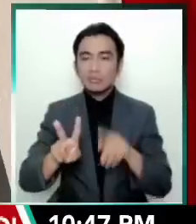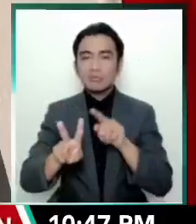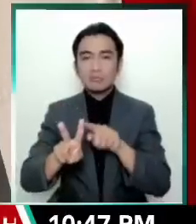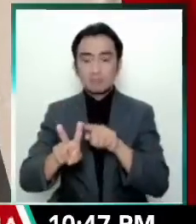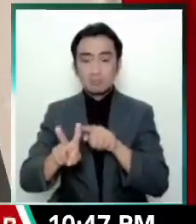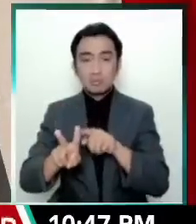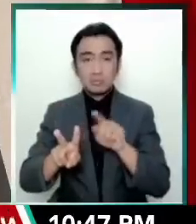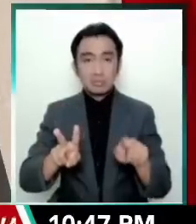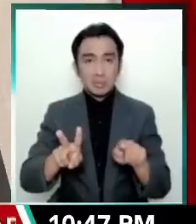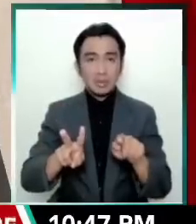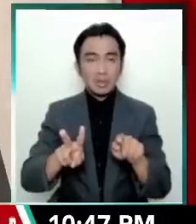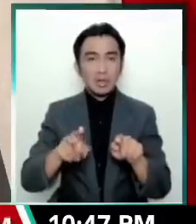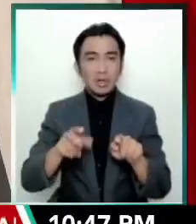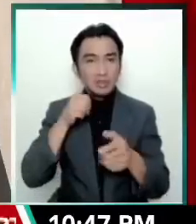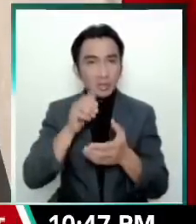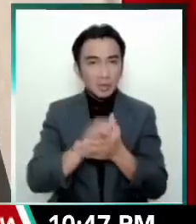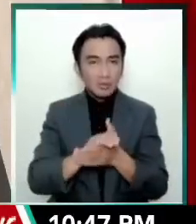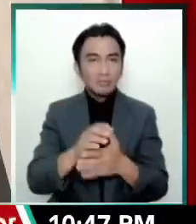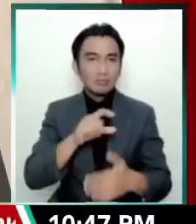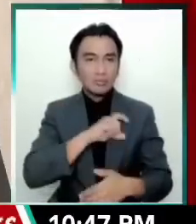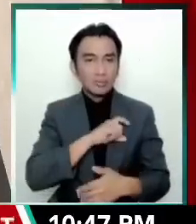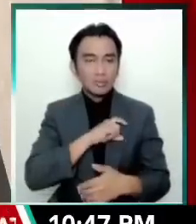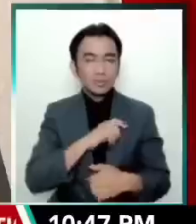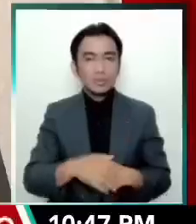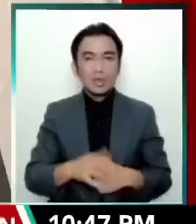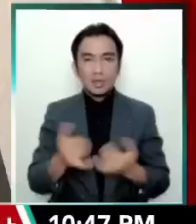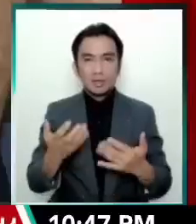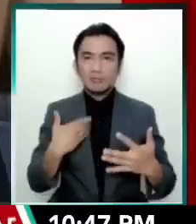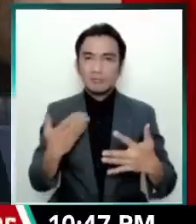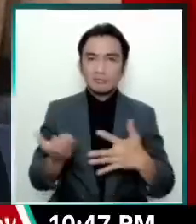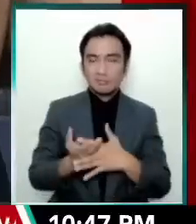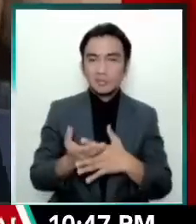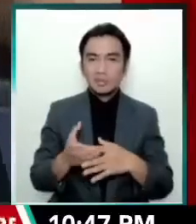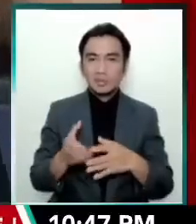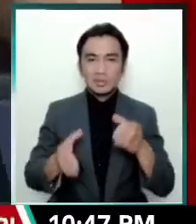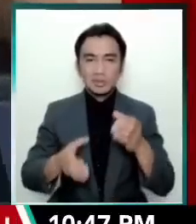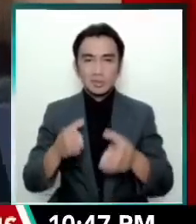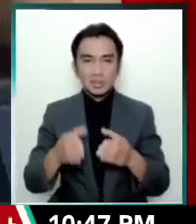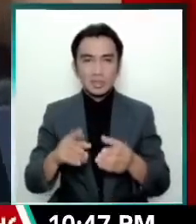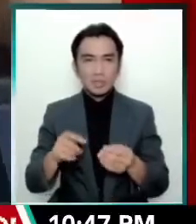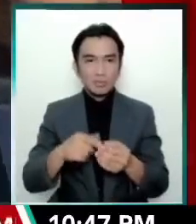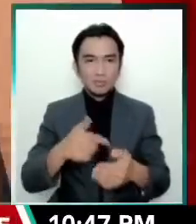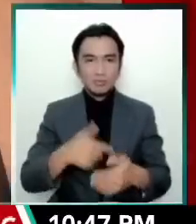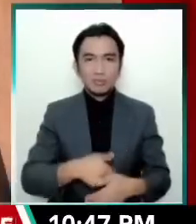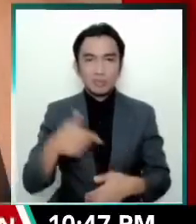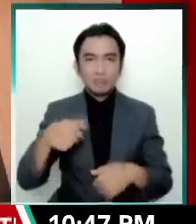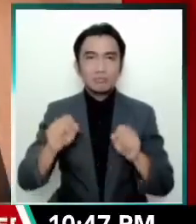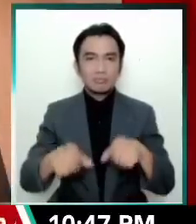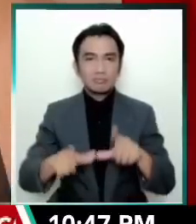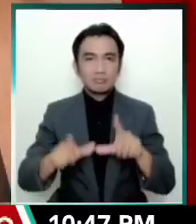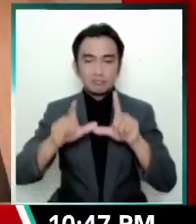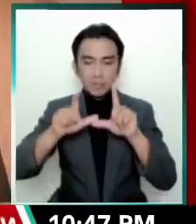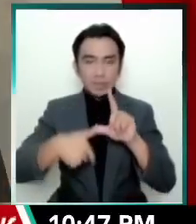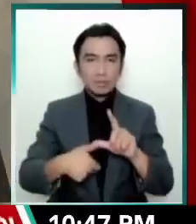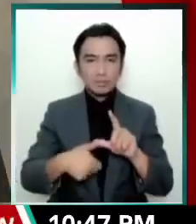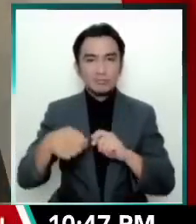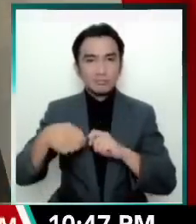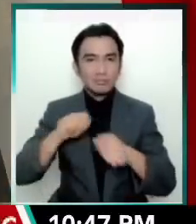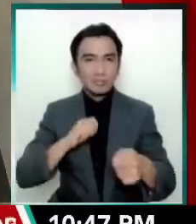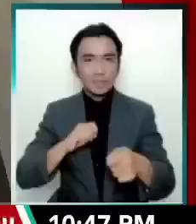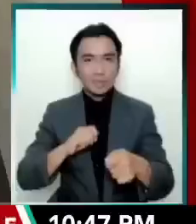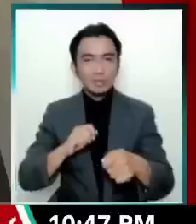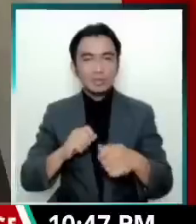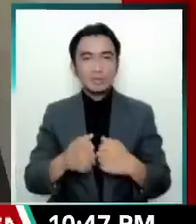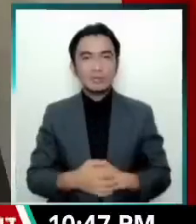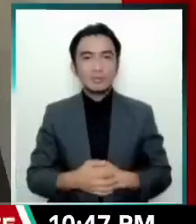Maaharap si Cabungcal sa reklamong indiscriminate firing at alarm and scandal. Posible ring makansila ang kanyang lisensya at di na payaga makapagmay-ari ng baril. Inireklamo